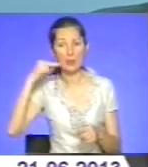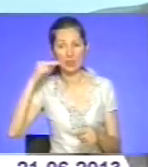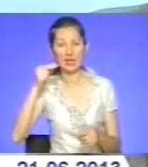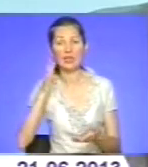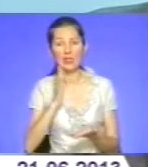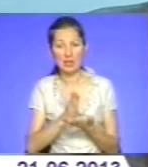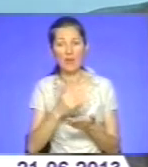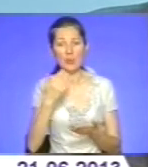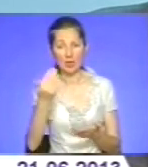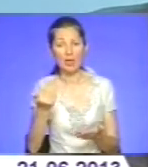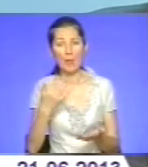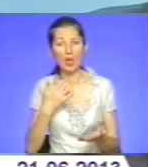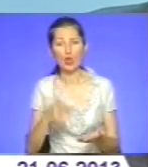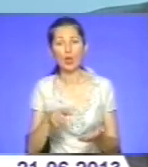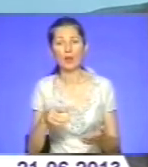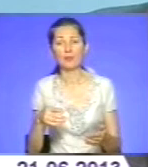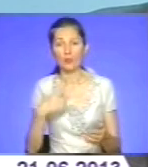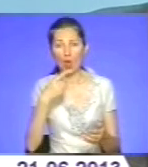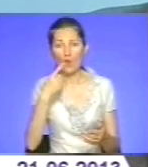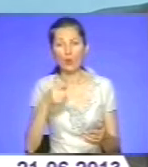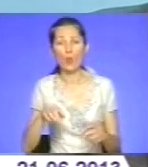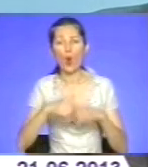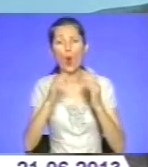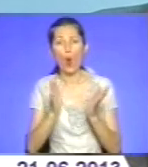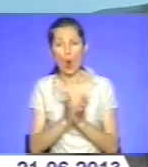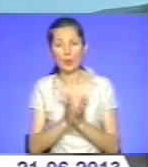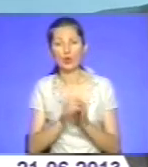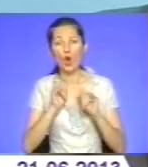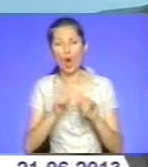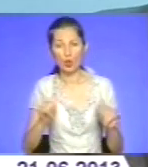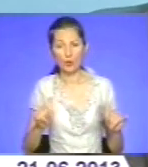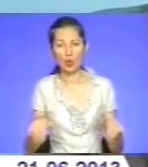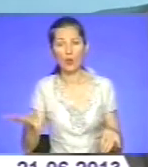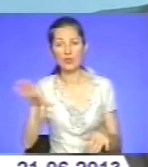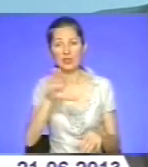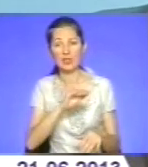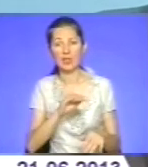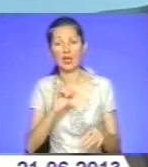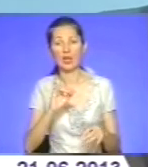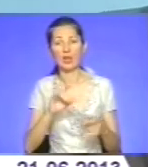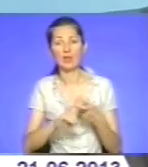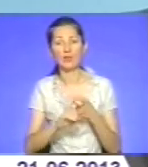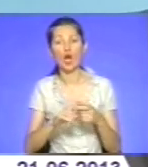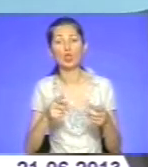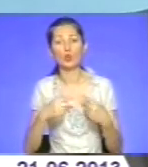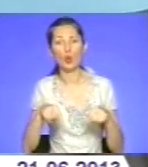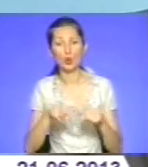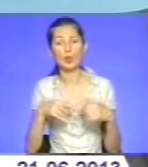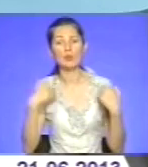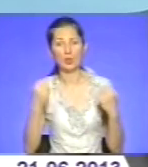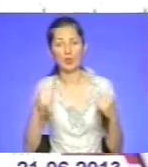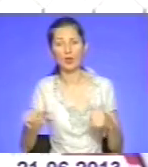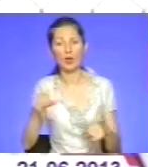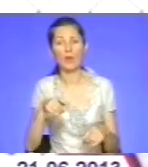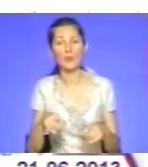тут, власне, ми говоримо зараз про комплексний розвиток усієї інфраструктури спортивної в межах